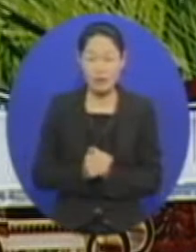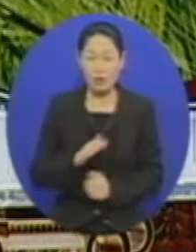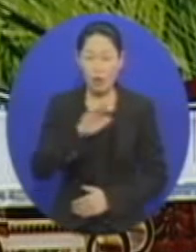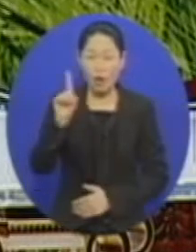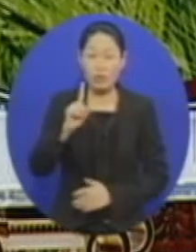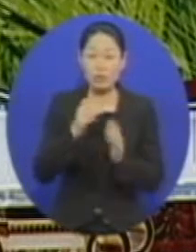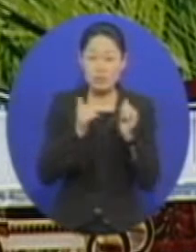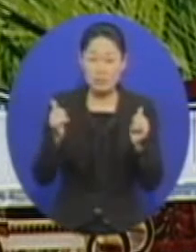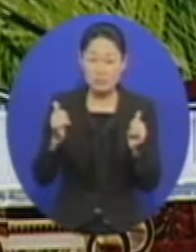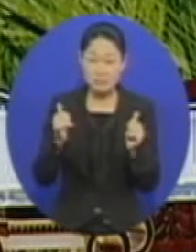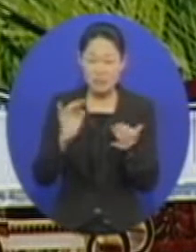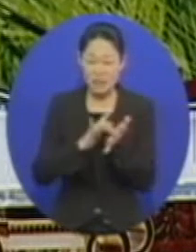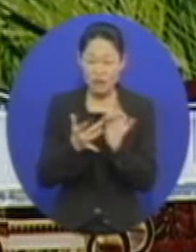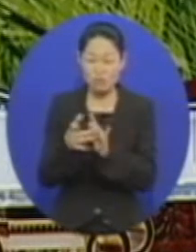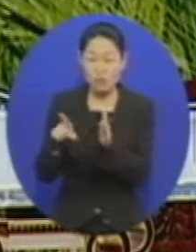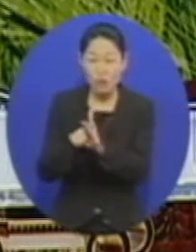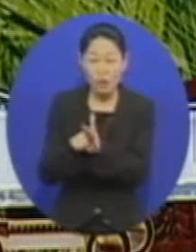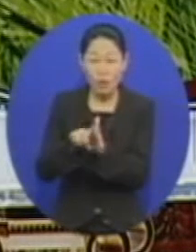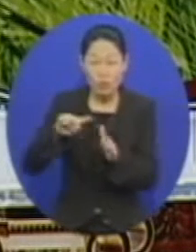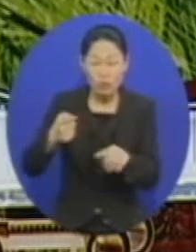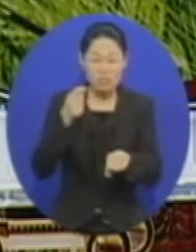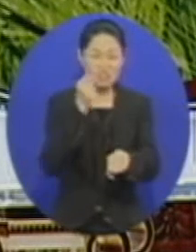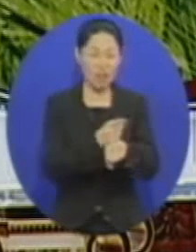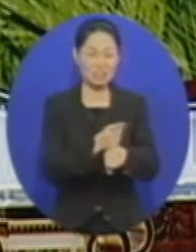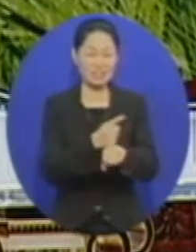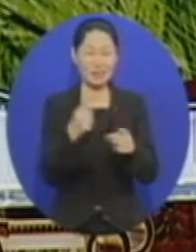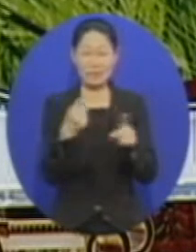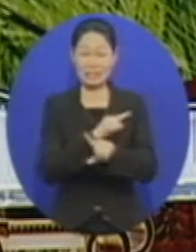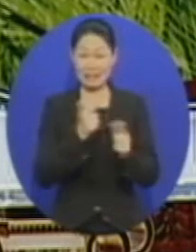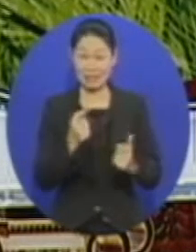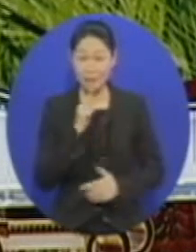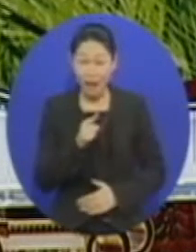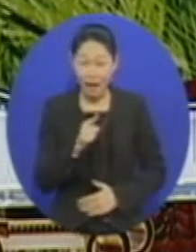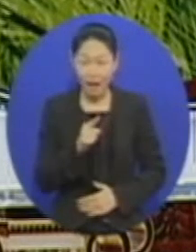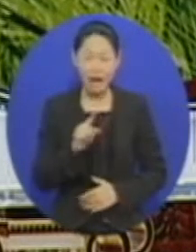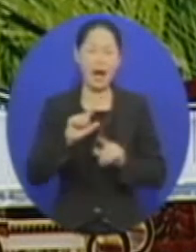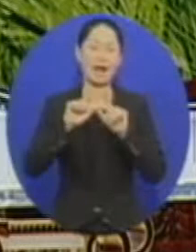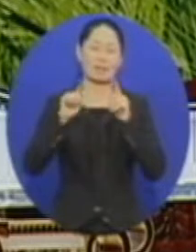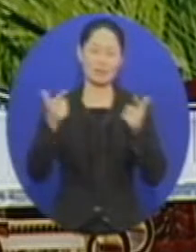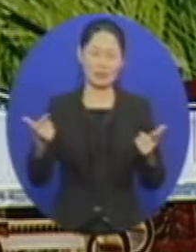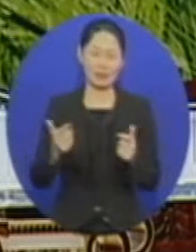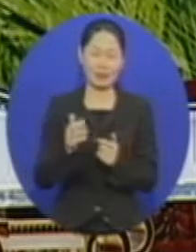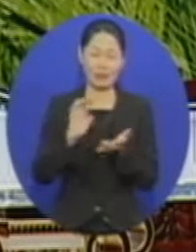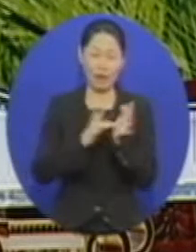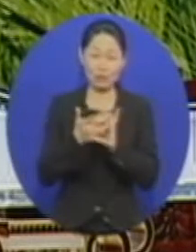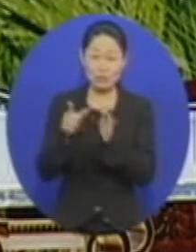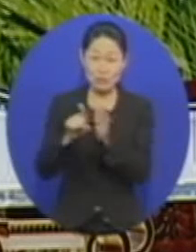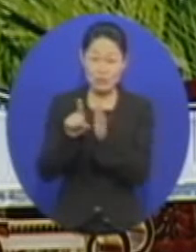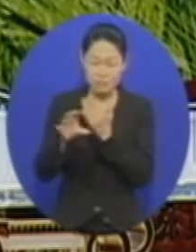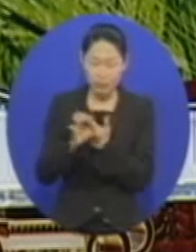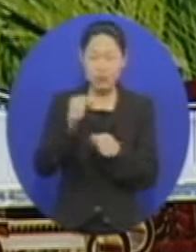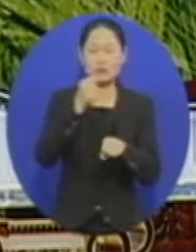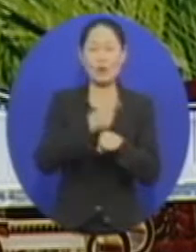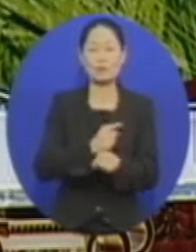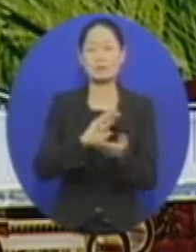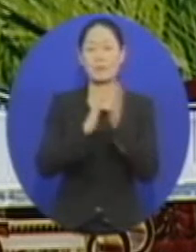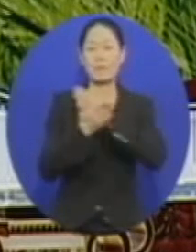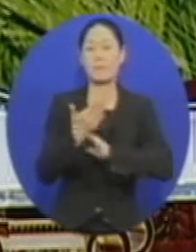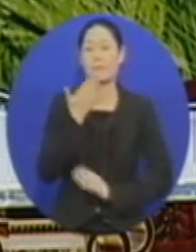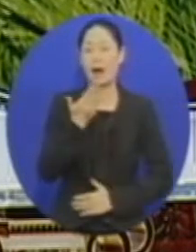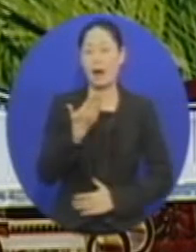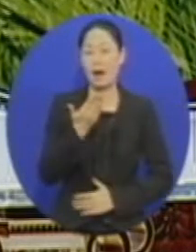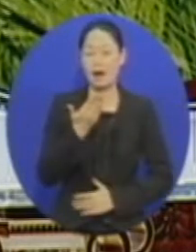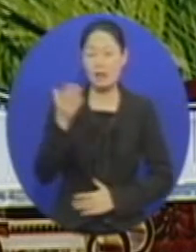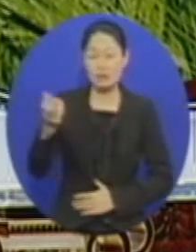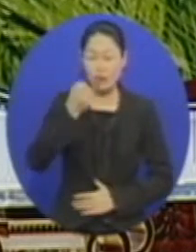성질은 안 바뀌는데 절대 그렇지 않습니다 예수 믿으면 성분들도 바뀝니다 성령